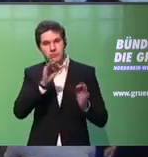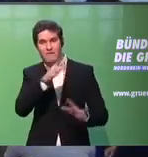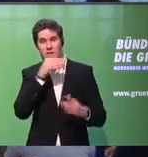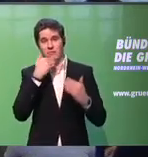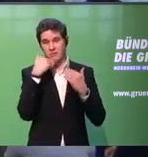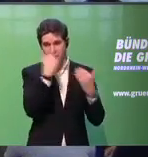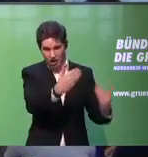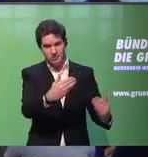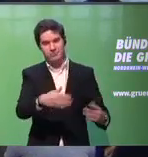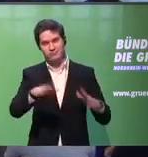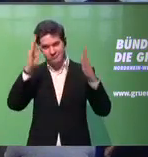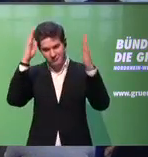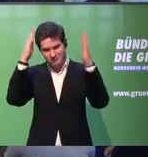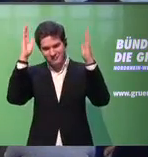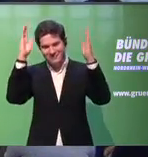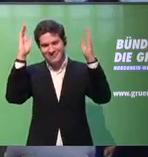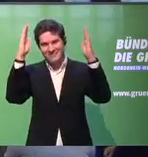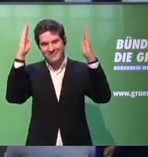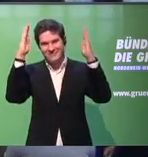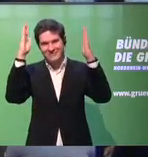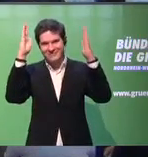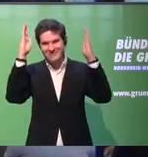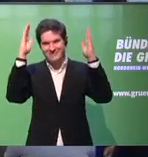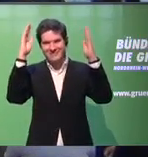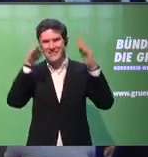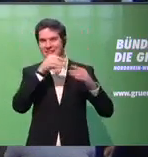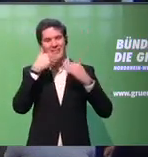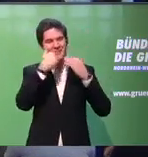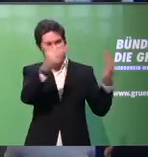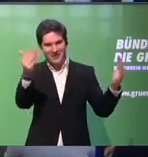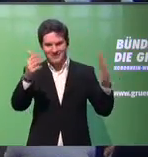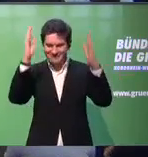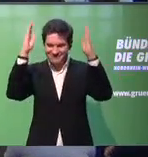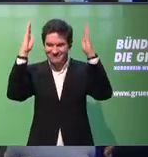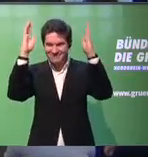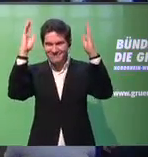einem ganz großen Dank und Applaus zu versehen. Danke auch an euch.